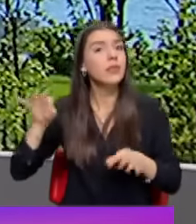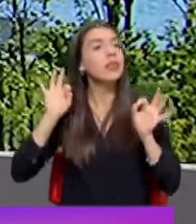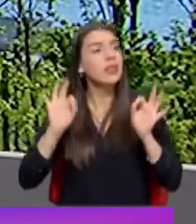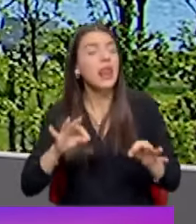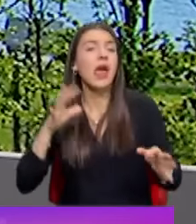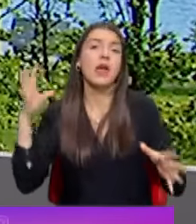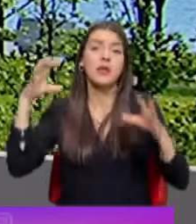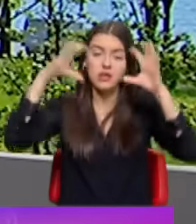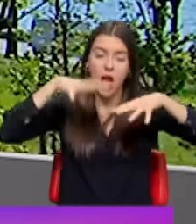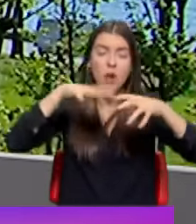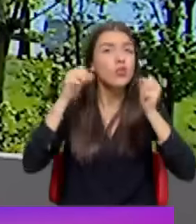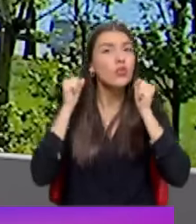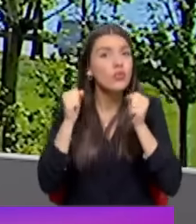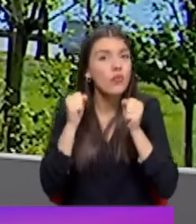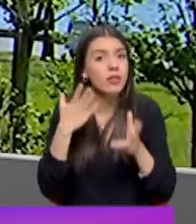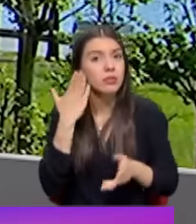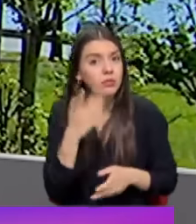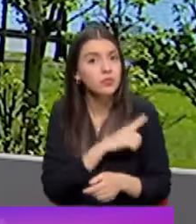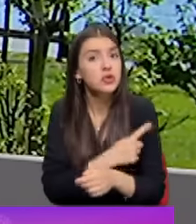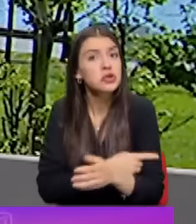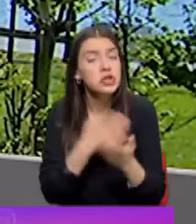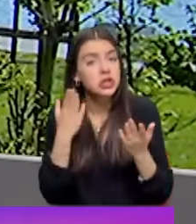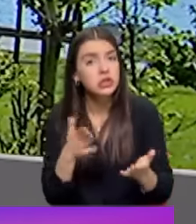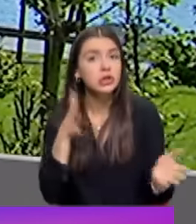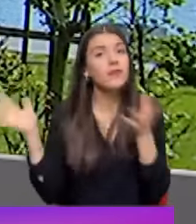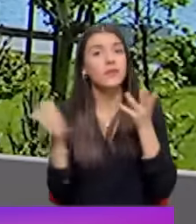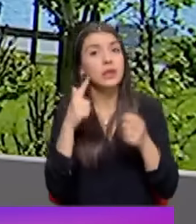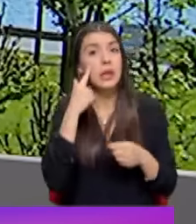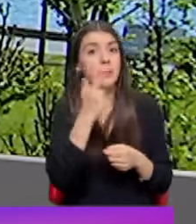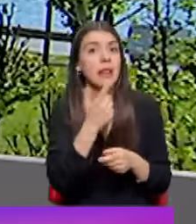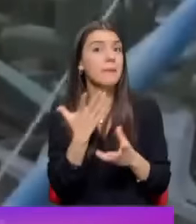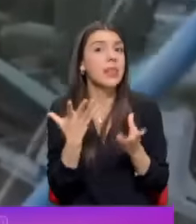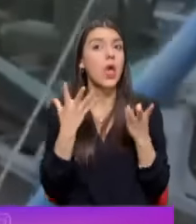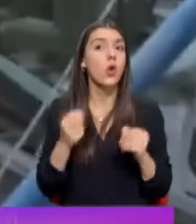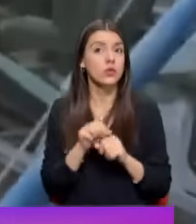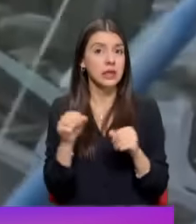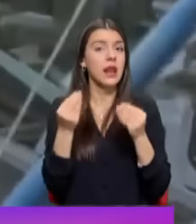kuvvetli sağanak yağmurun neden olduğu mağduriyetlere bakalım.